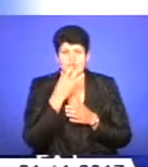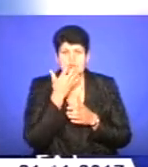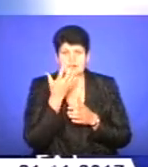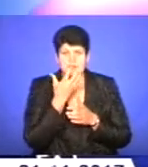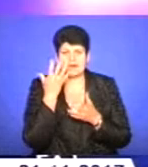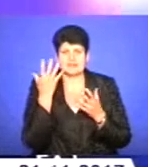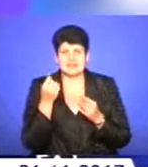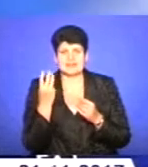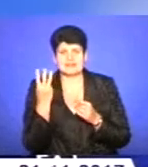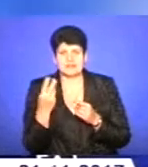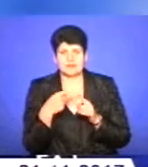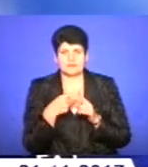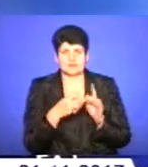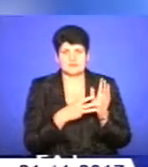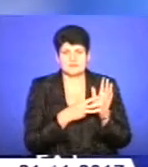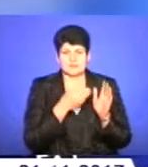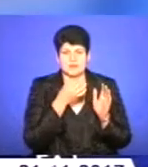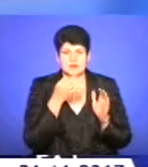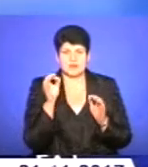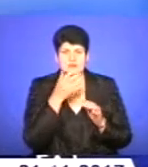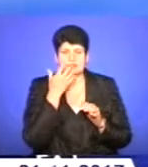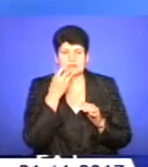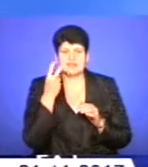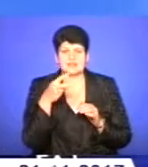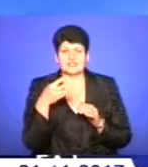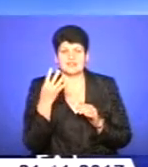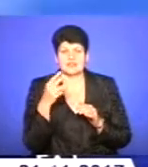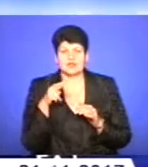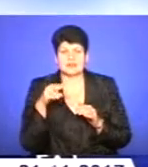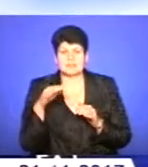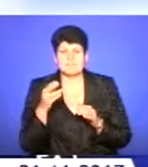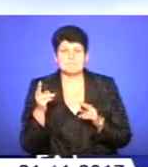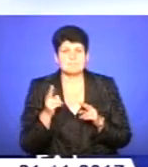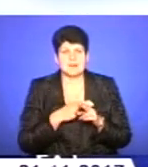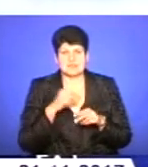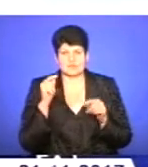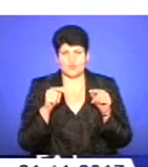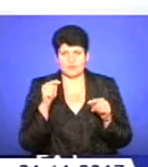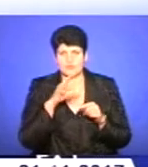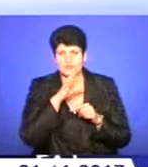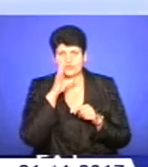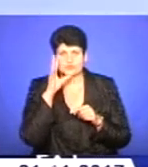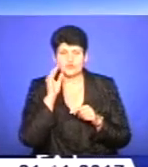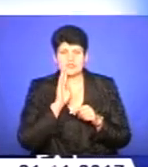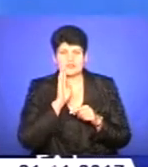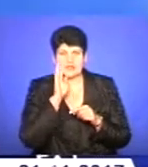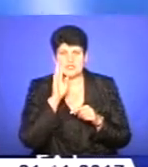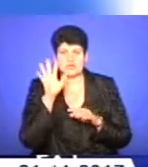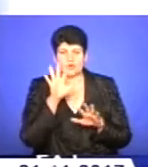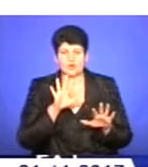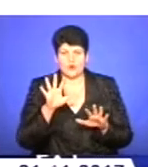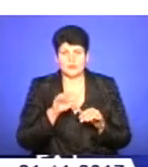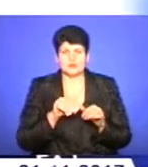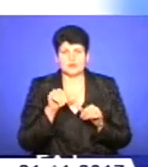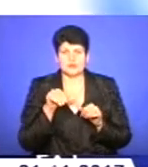вдень 3-8 градусів тепла. 24 листопада без опадів, вночі та вранці місцями туман, на